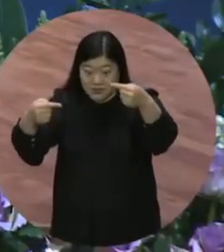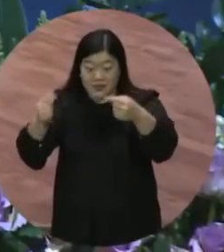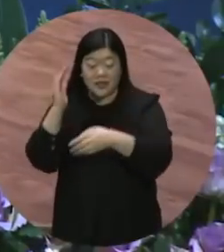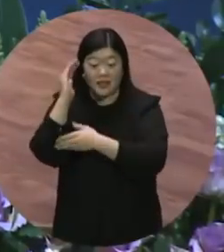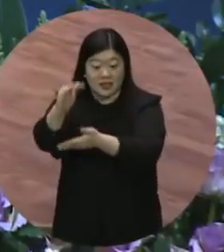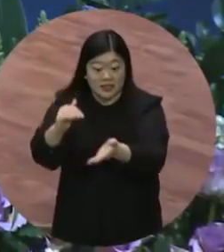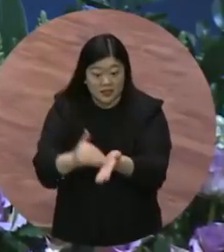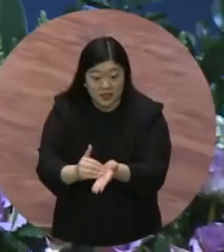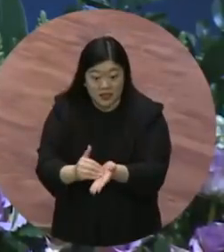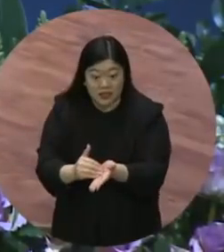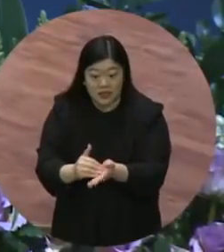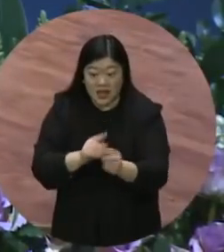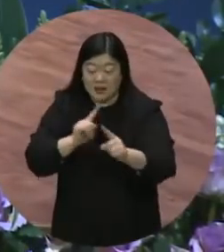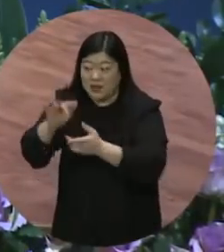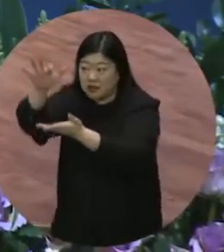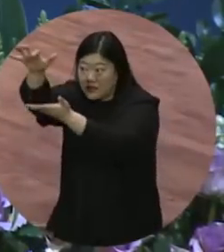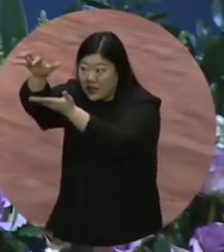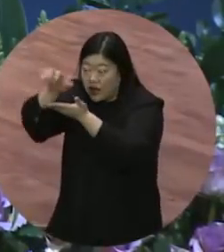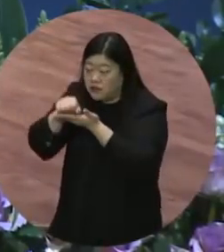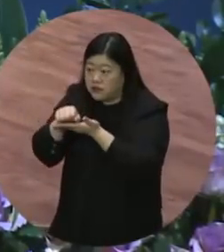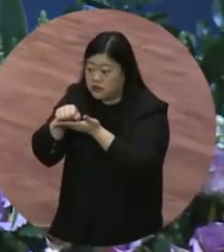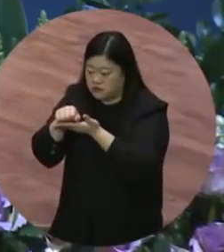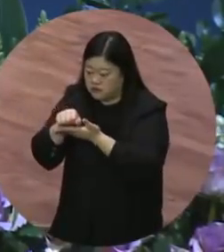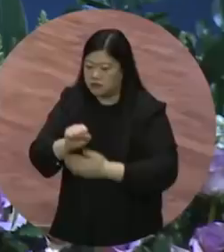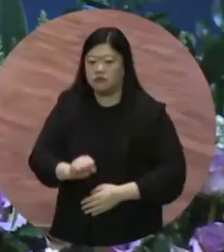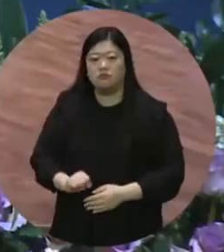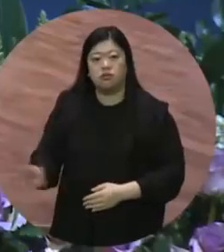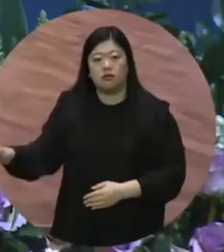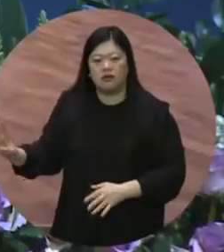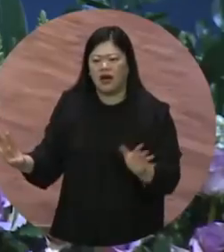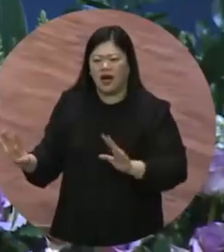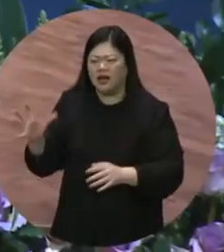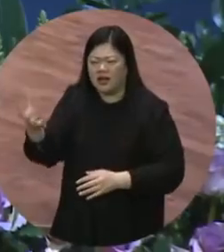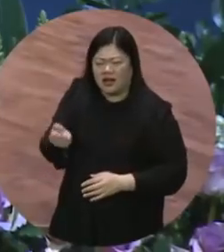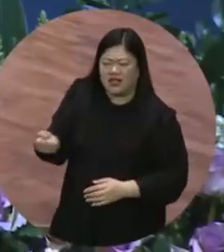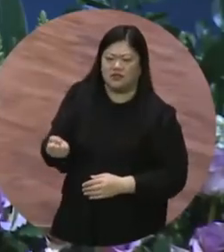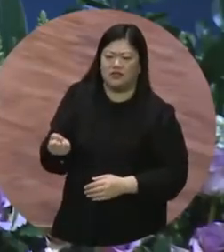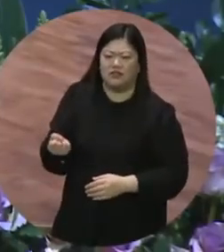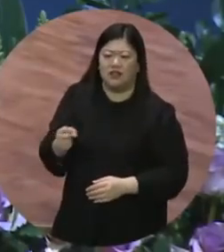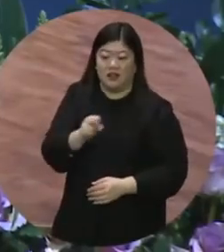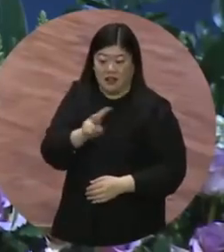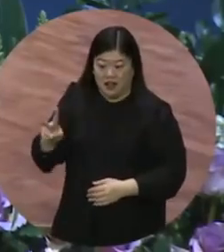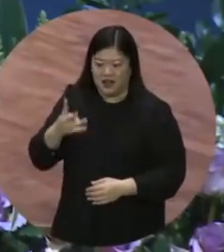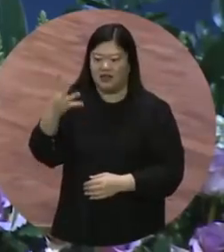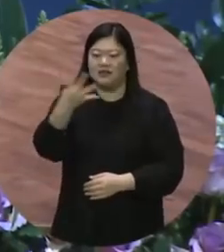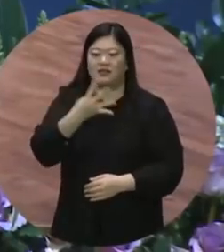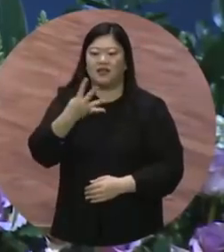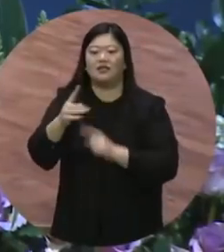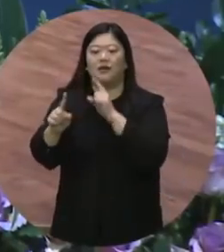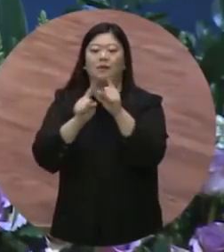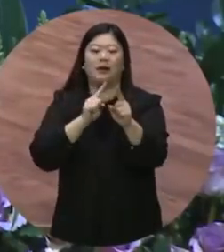방향으로 4천 말씀 운동의 주역이 될 것을 선포하셨습니다. 성령 인도가 무엇인가?